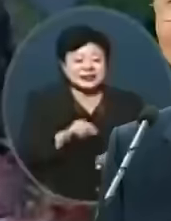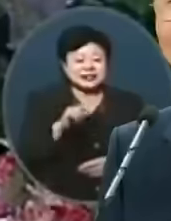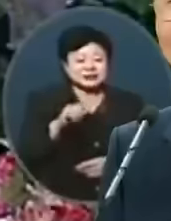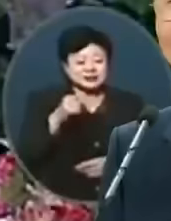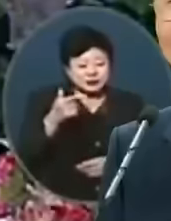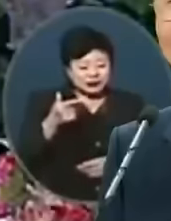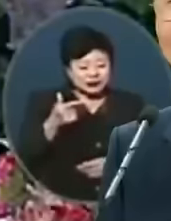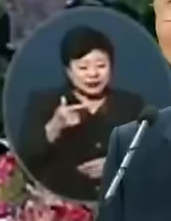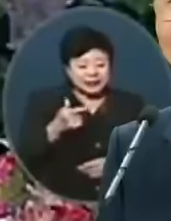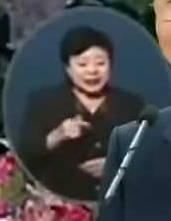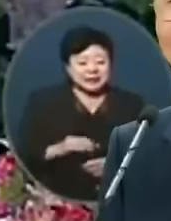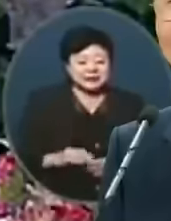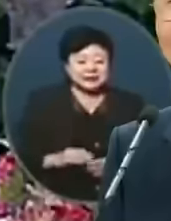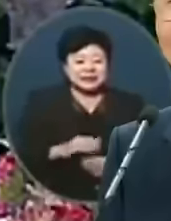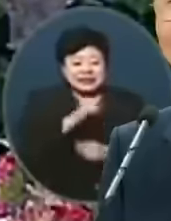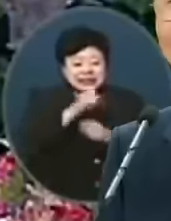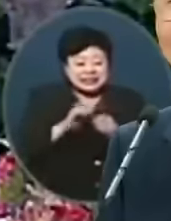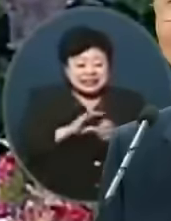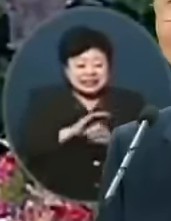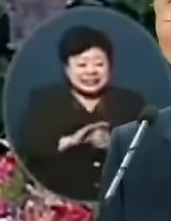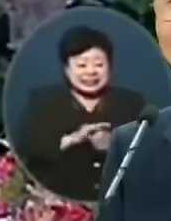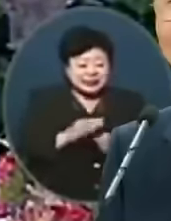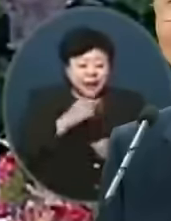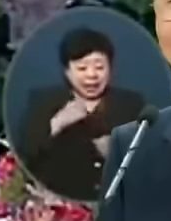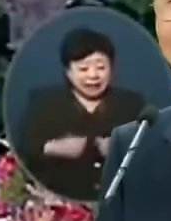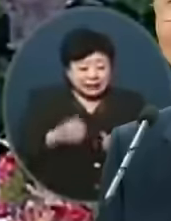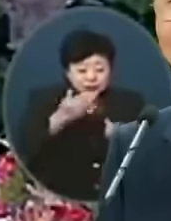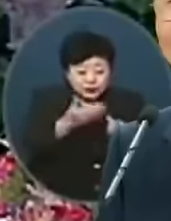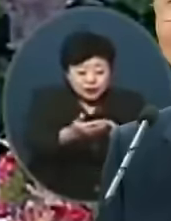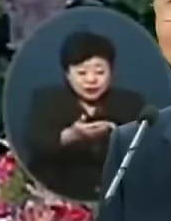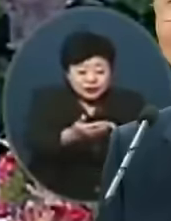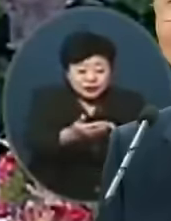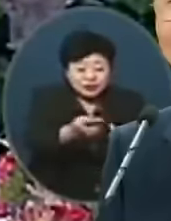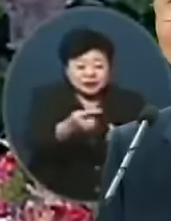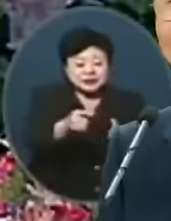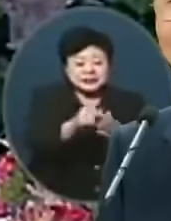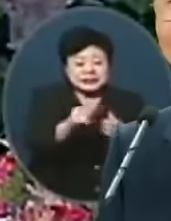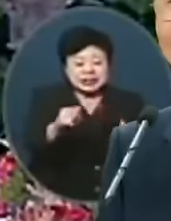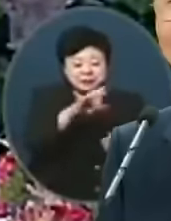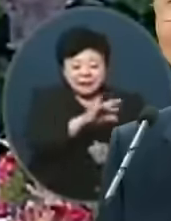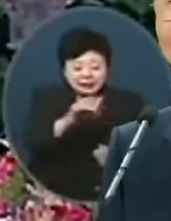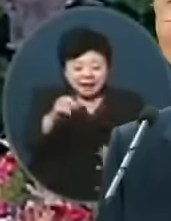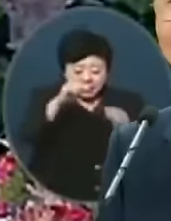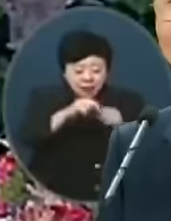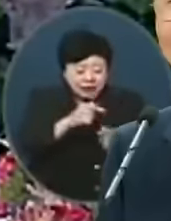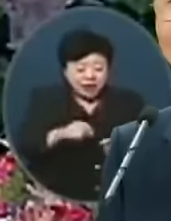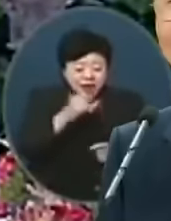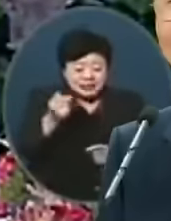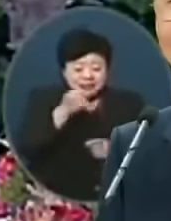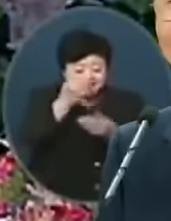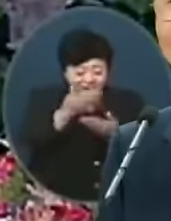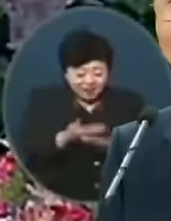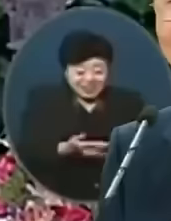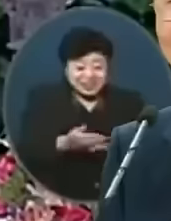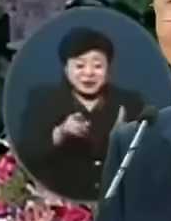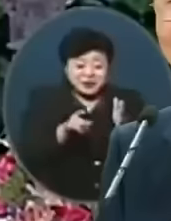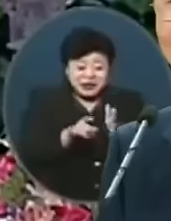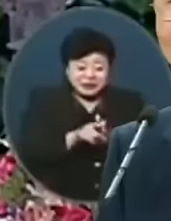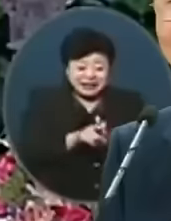보면 하나님이 세상을 이처럼 사랑하사 독생자를 주셨으니 이는 그를 믿는 자마다 멸망치 않고 영생을 얻게